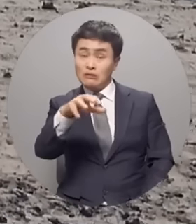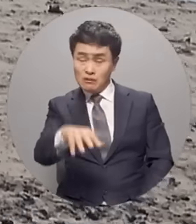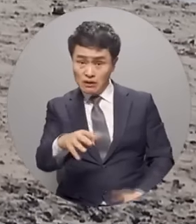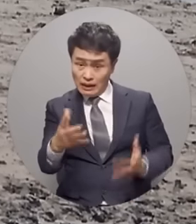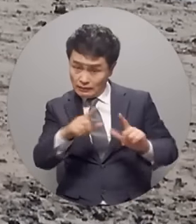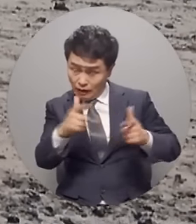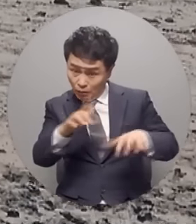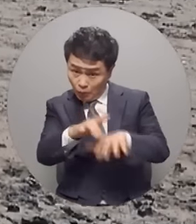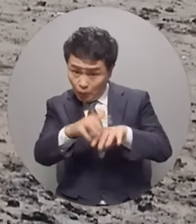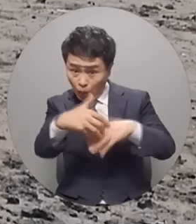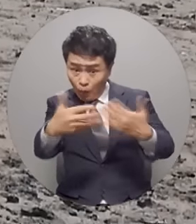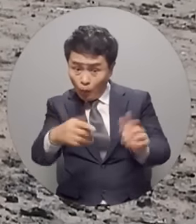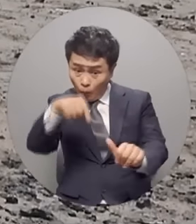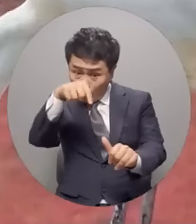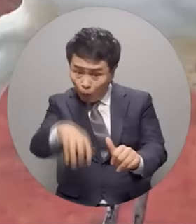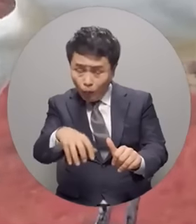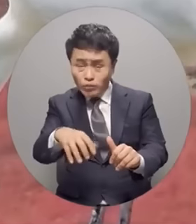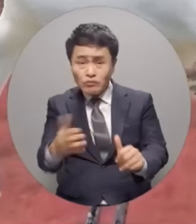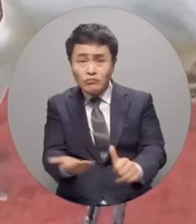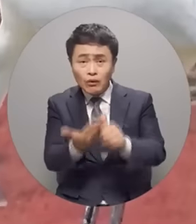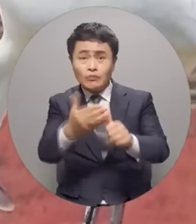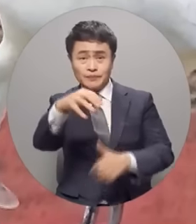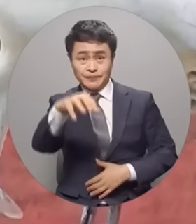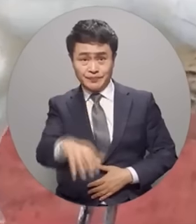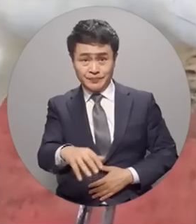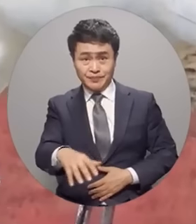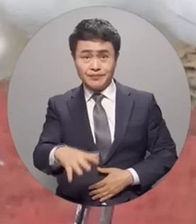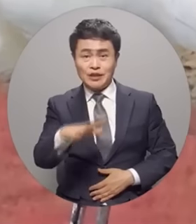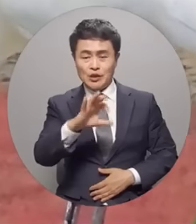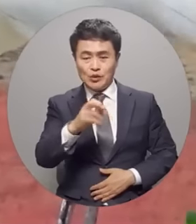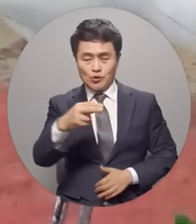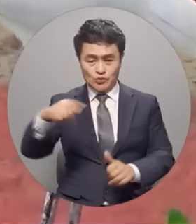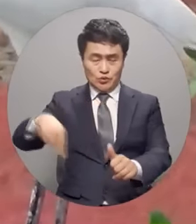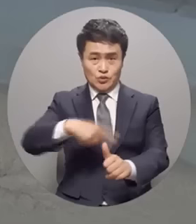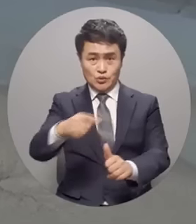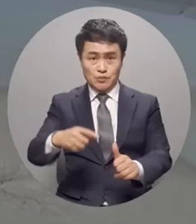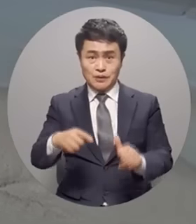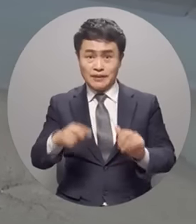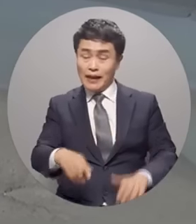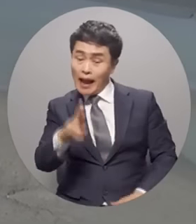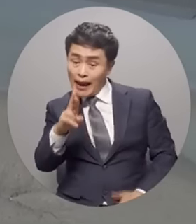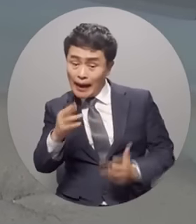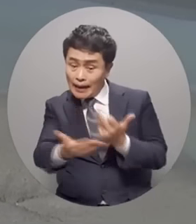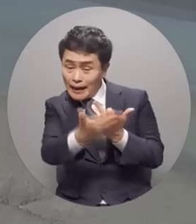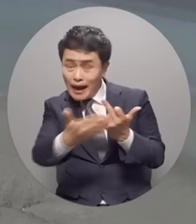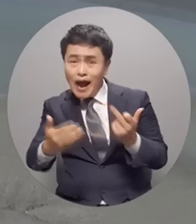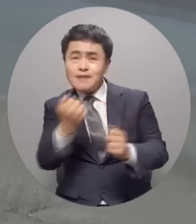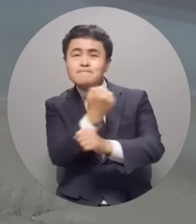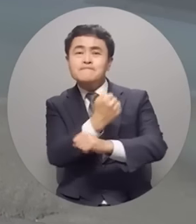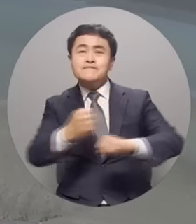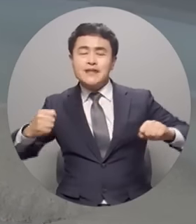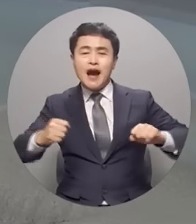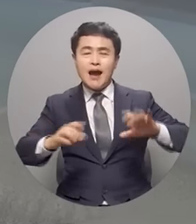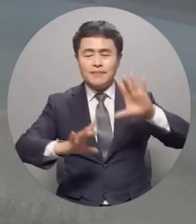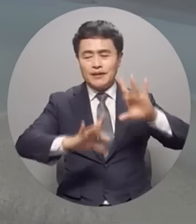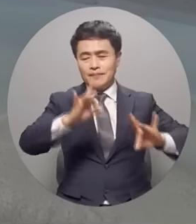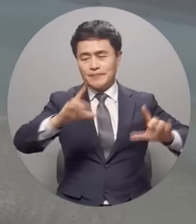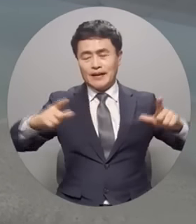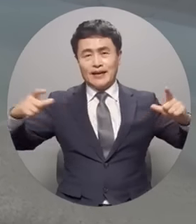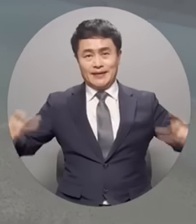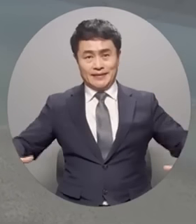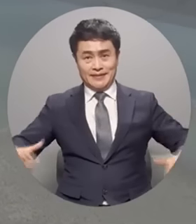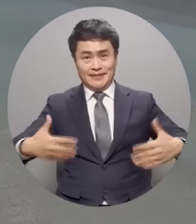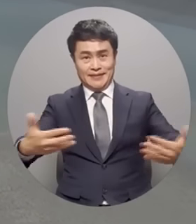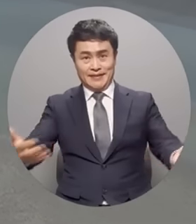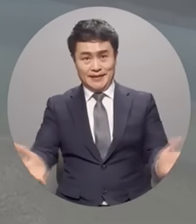기종들의 보금자리였기도 합니다. 영종도 주변과 강화도 남단에 넓은 갯벌이 있기 때문입니다. 하지만